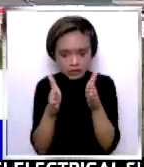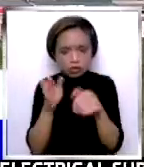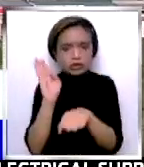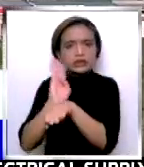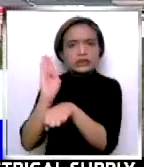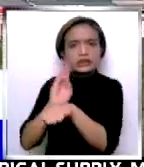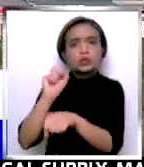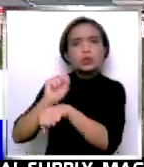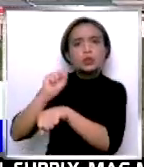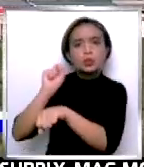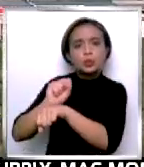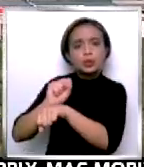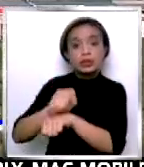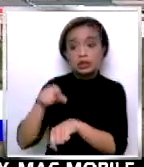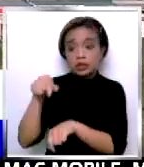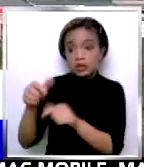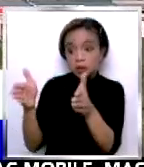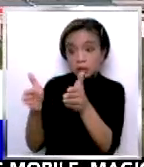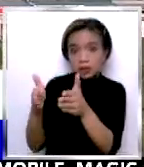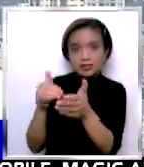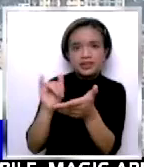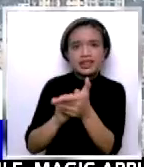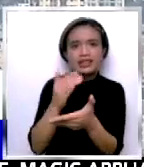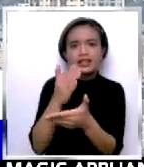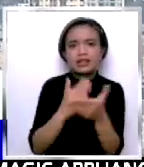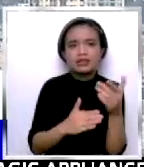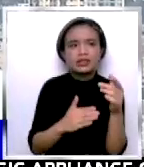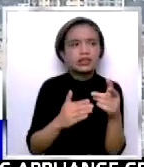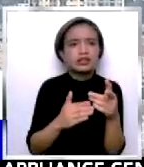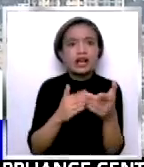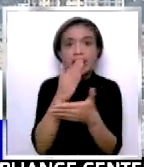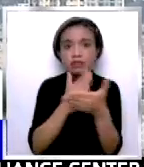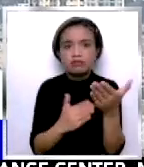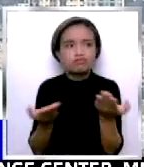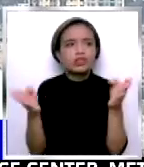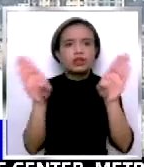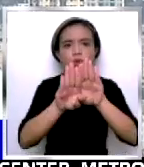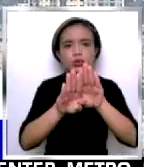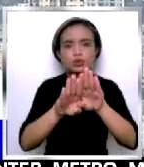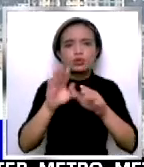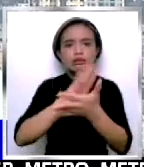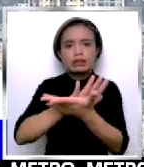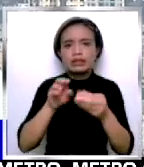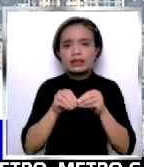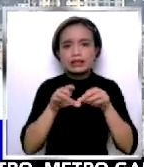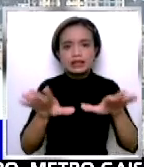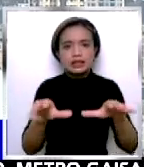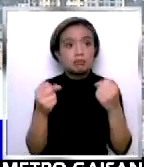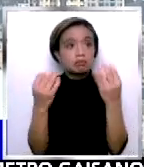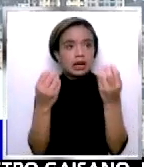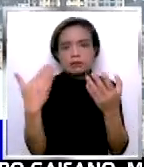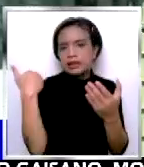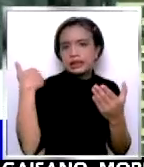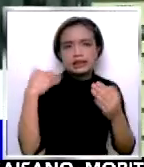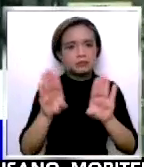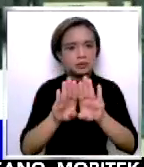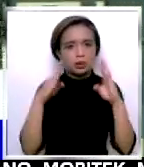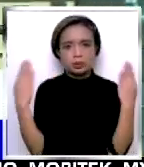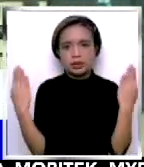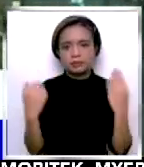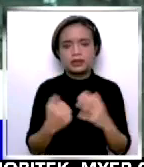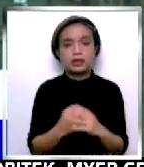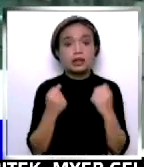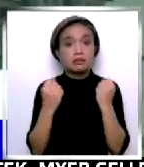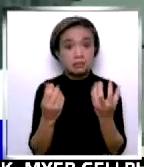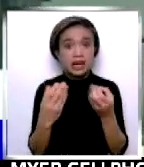mga micro na yan, kalahati niya nagsara ng pandemic. Mm-hmm. Marami na hindi pa nagbubukas. Mm-hmm. At marami nagbubukas,